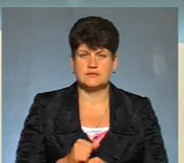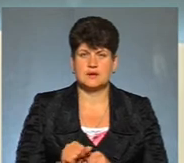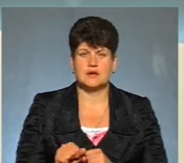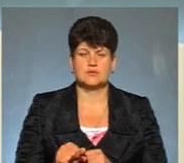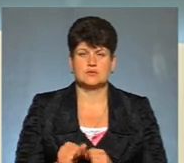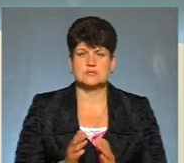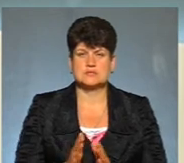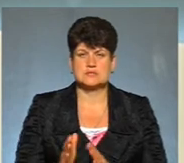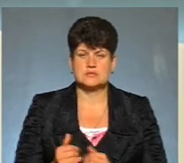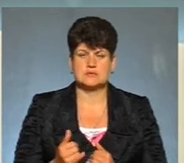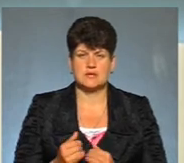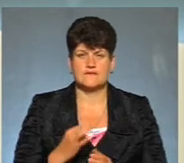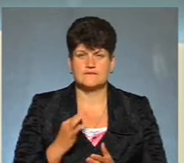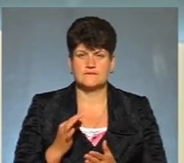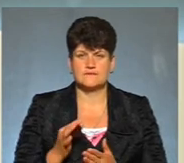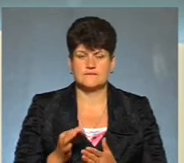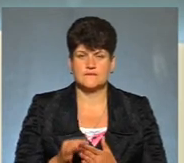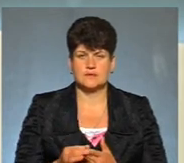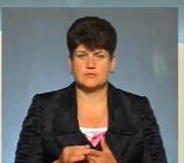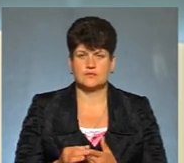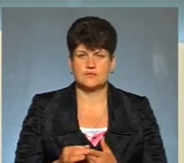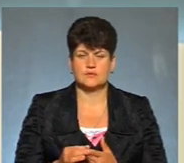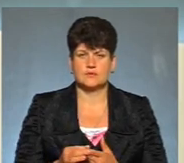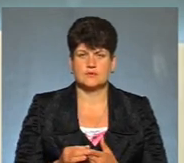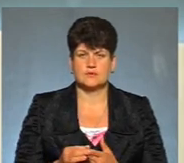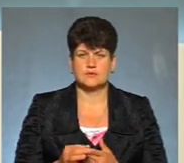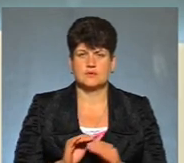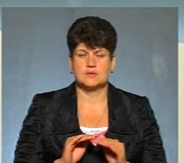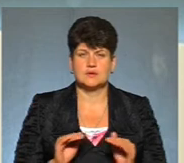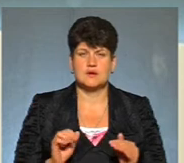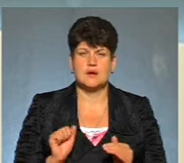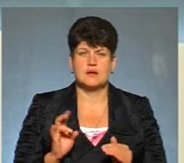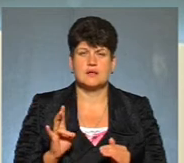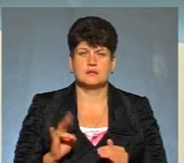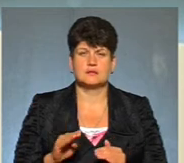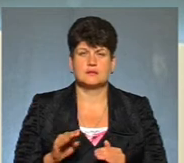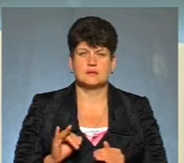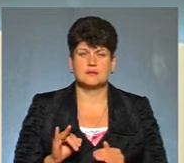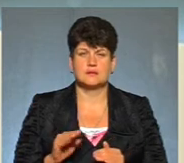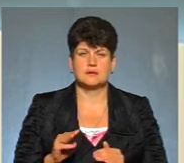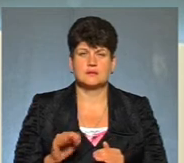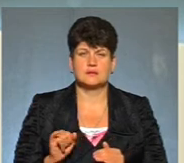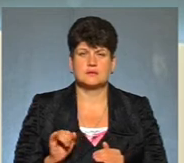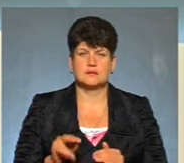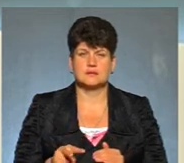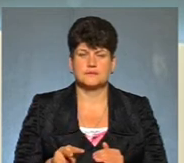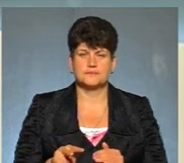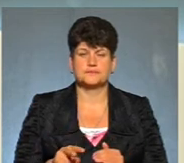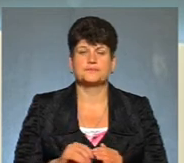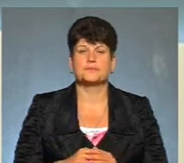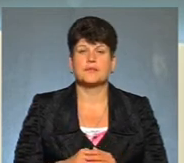для відповіді вже на рівні антитіл у цьому патогену, з яким ми